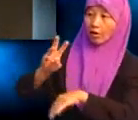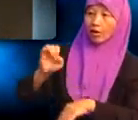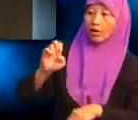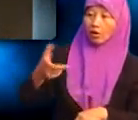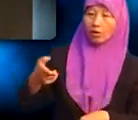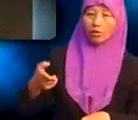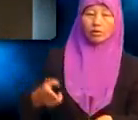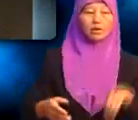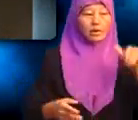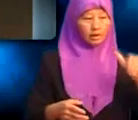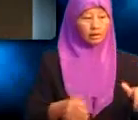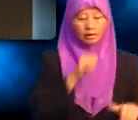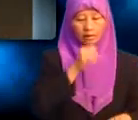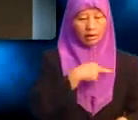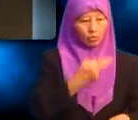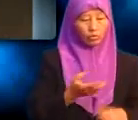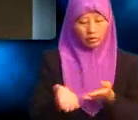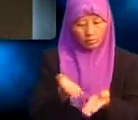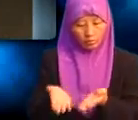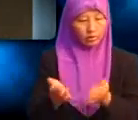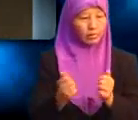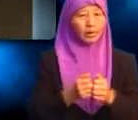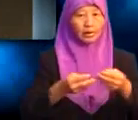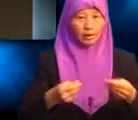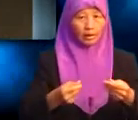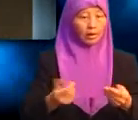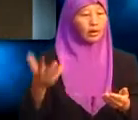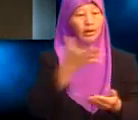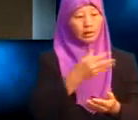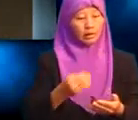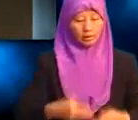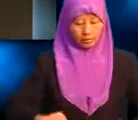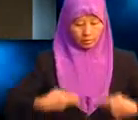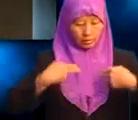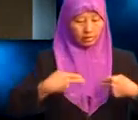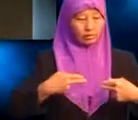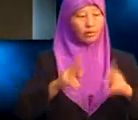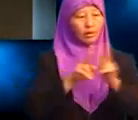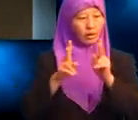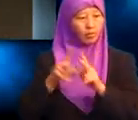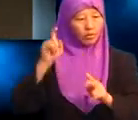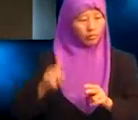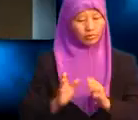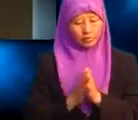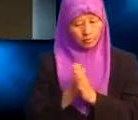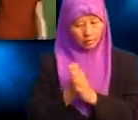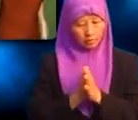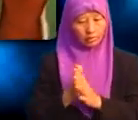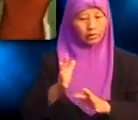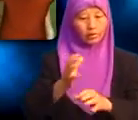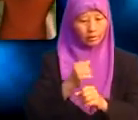rugi berbudi pada tanah. Lagipun, kita hidup di kampung ni kenalah rajin berusaha. baru dapat